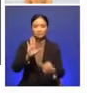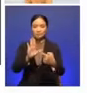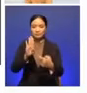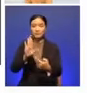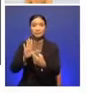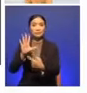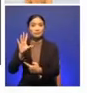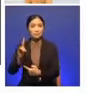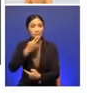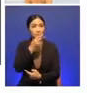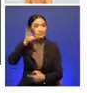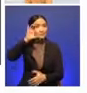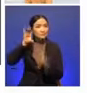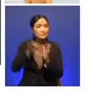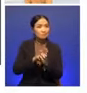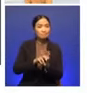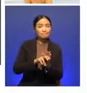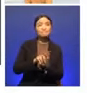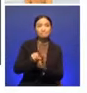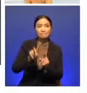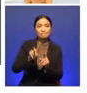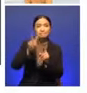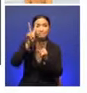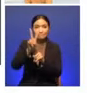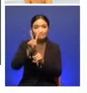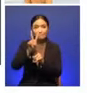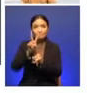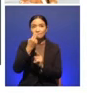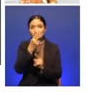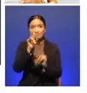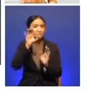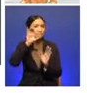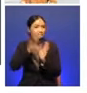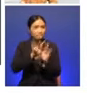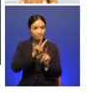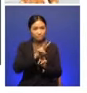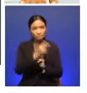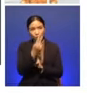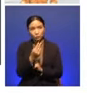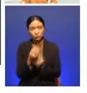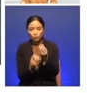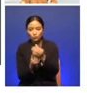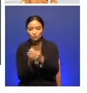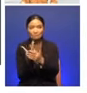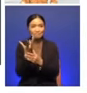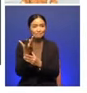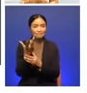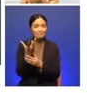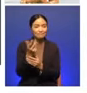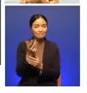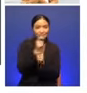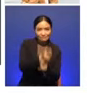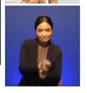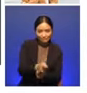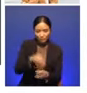ครับภาพ2ที่มี2ภาพเนี่ยนะครับว่าปัจจุบันเนี่ยเราพบว่าเกษตรต้นไม้เนี่ยมันช่วยกล่อมเก